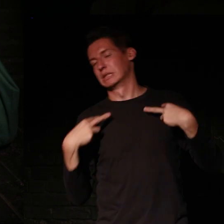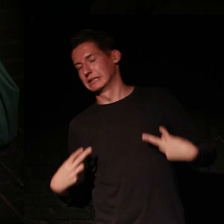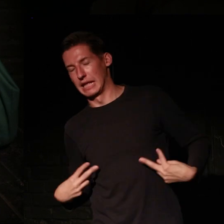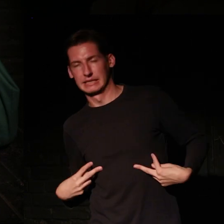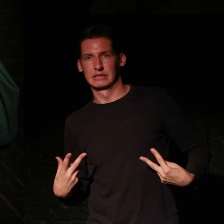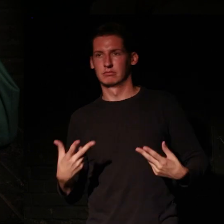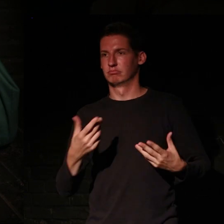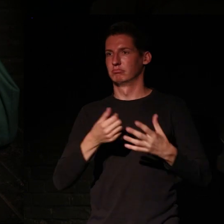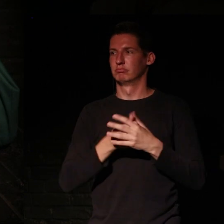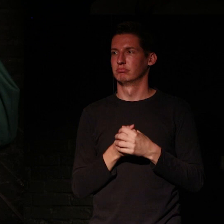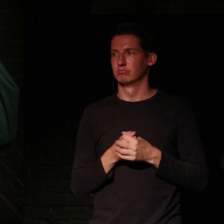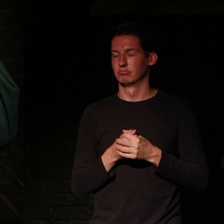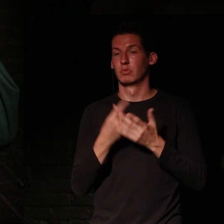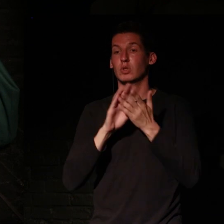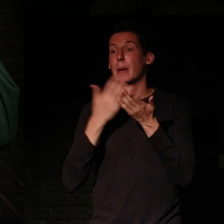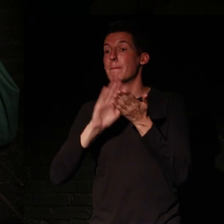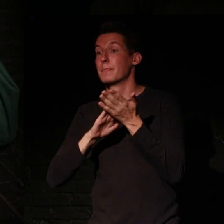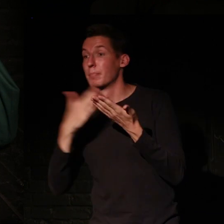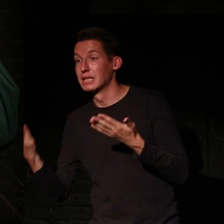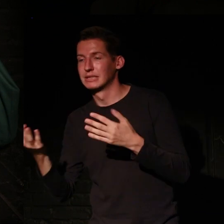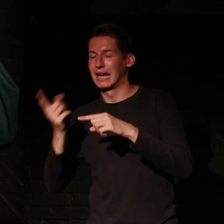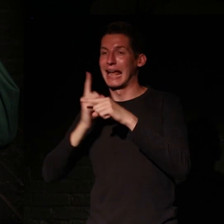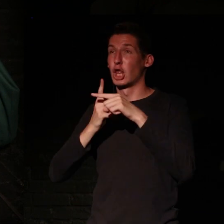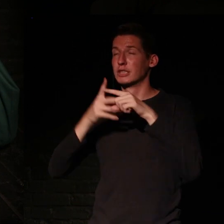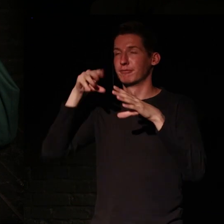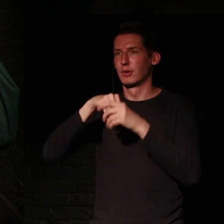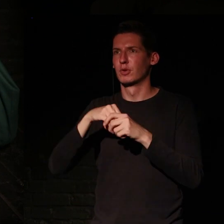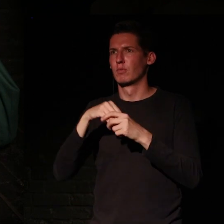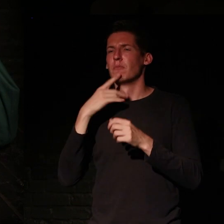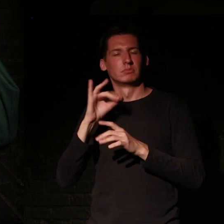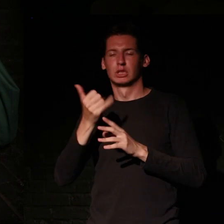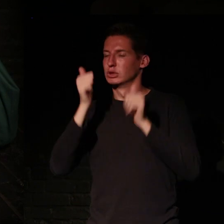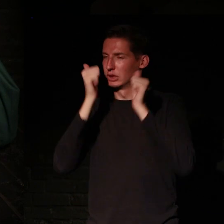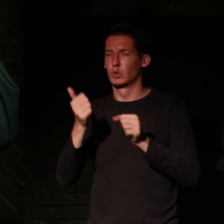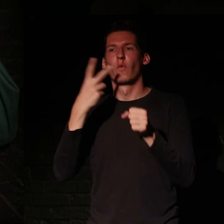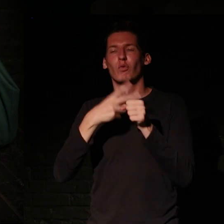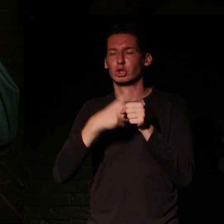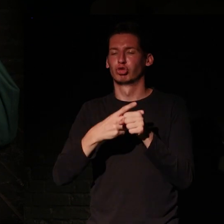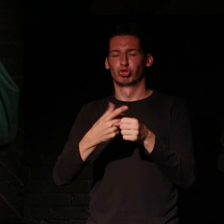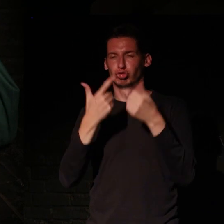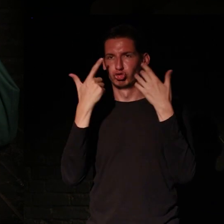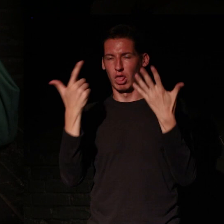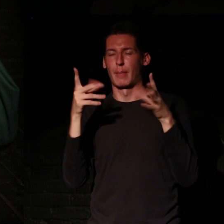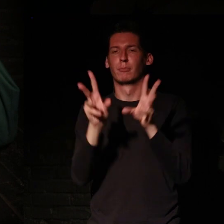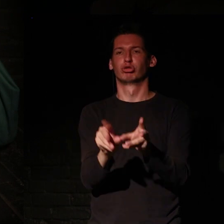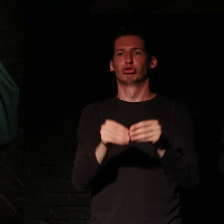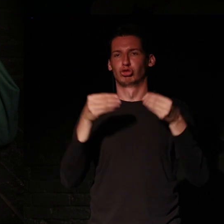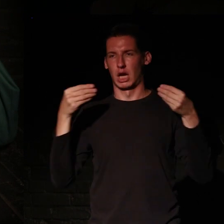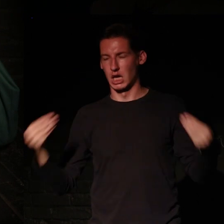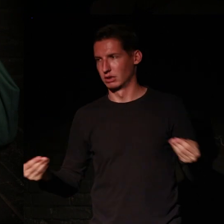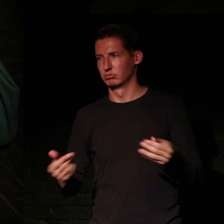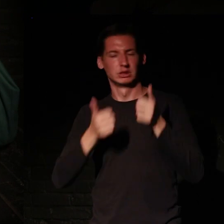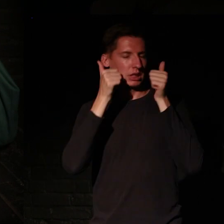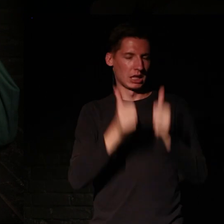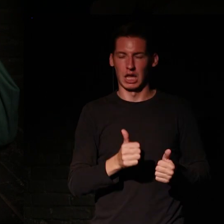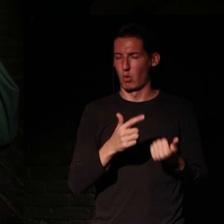czy w Bibliach katolickich jest stała liczba 27 ksiąg i one są takie